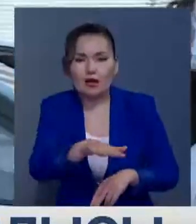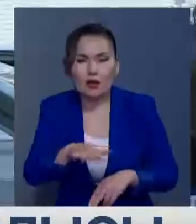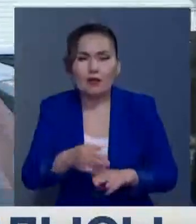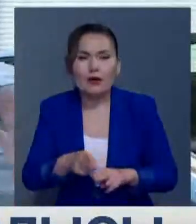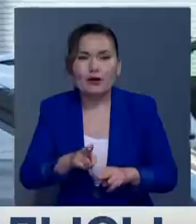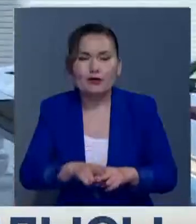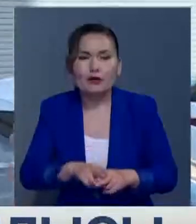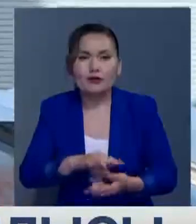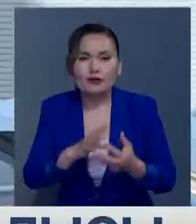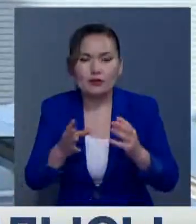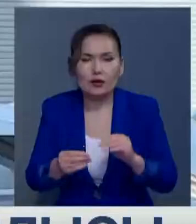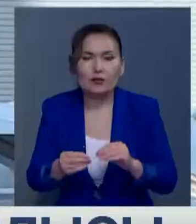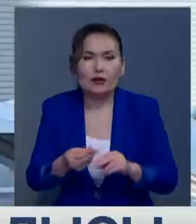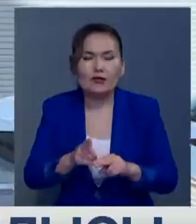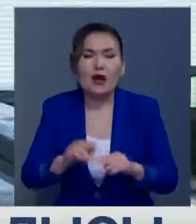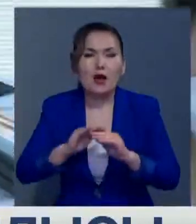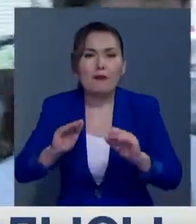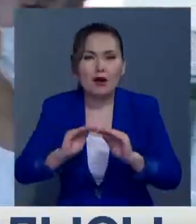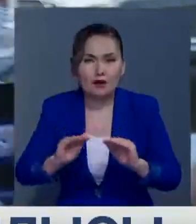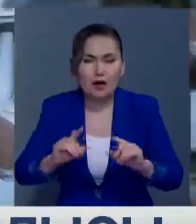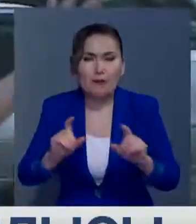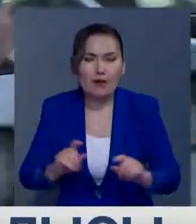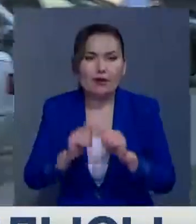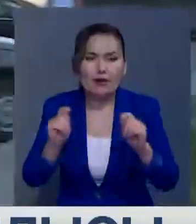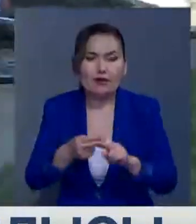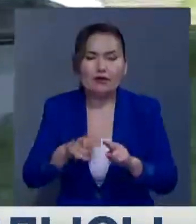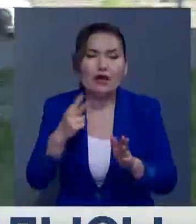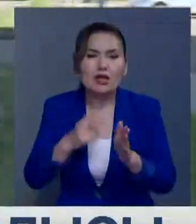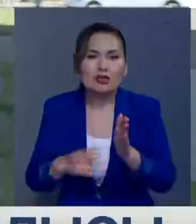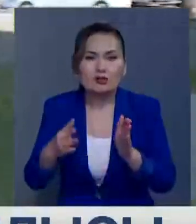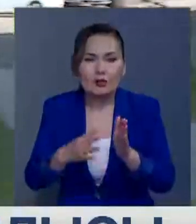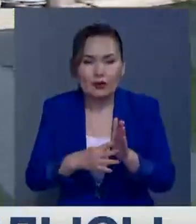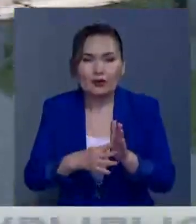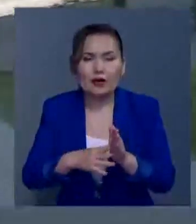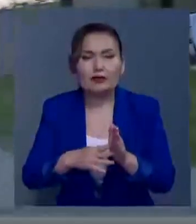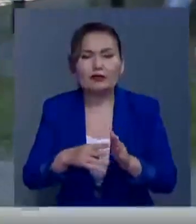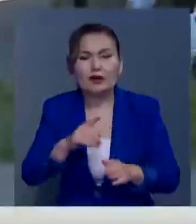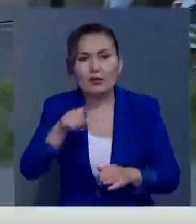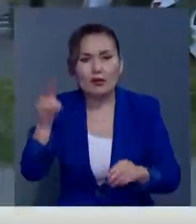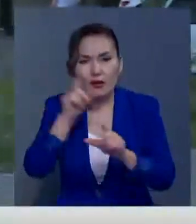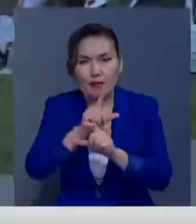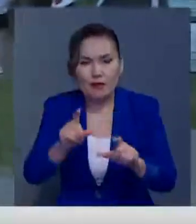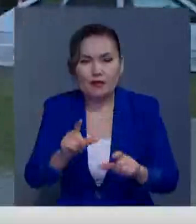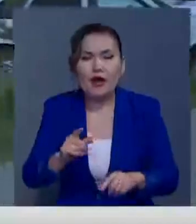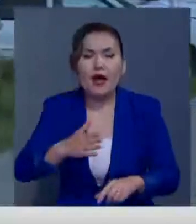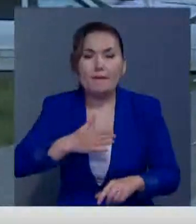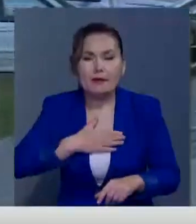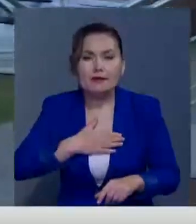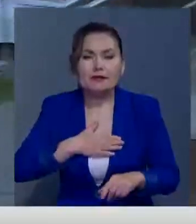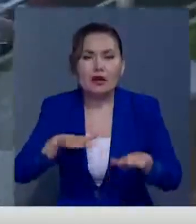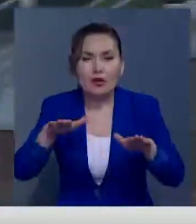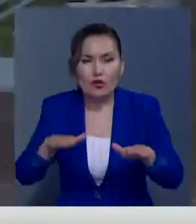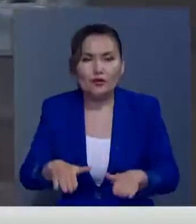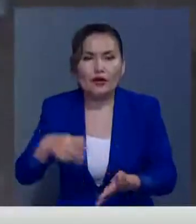ғимарат Қыз Жібек Баян Сұлу балабақшалары. Ал мынау тұрған 79-шы мектеп лицейі. Дәл қазір біз Ерке тұрғын үй